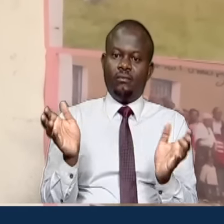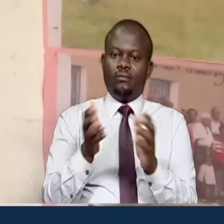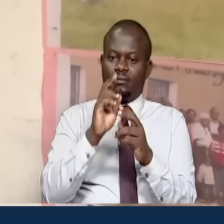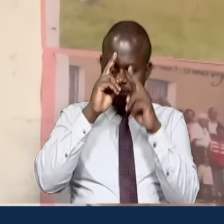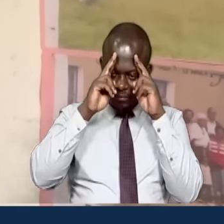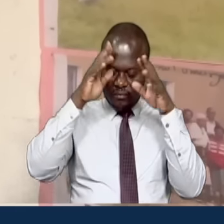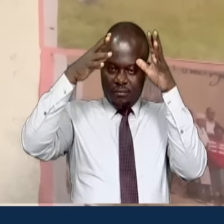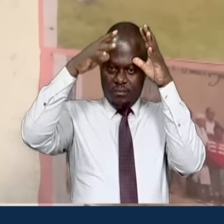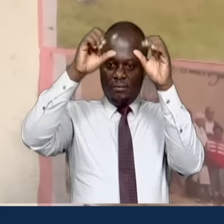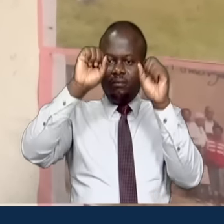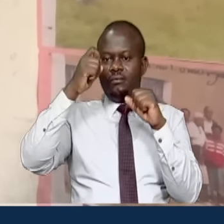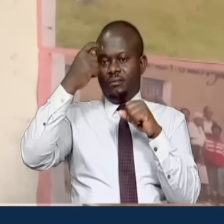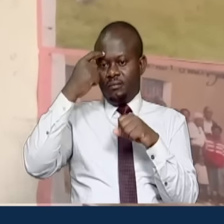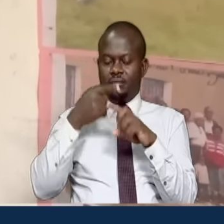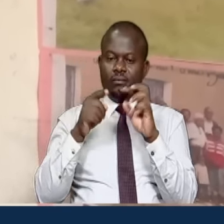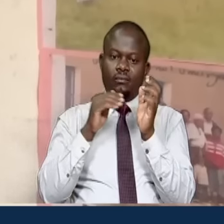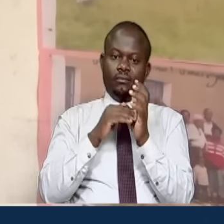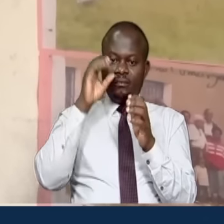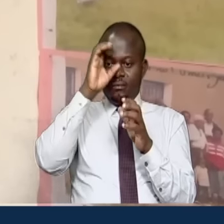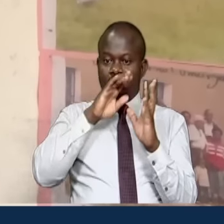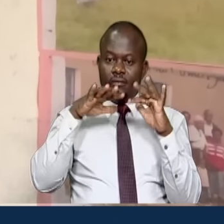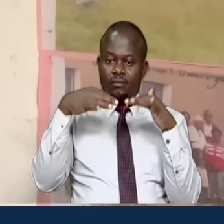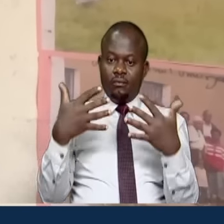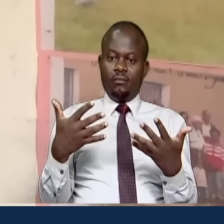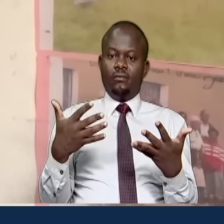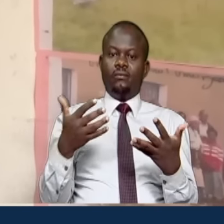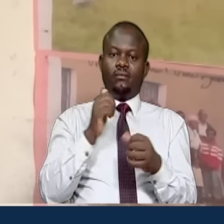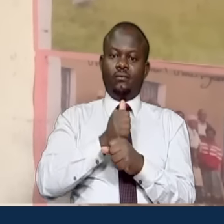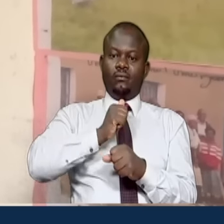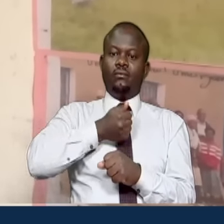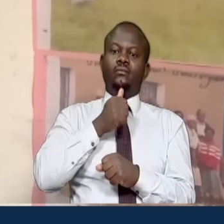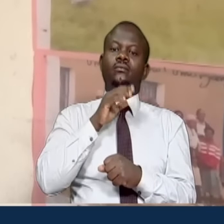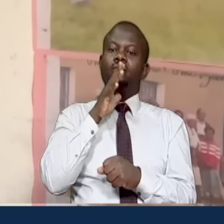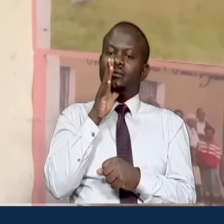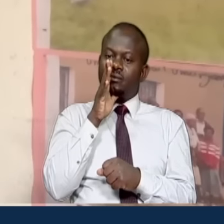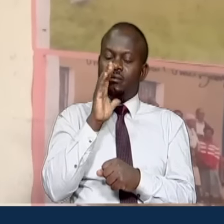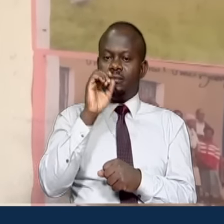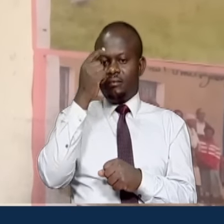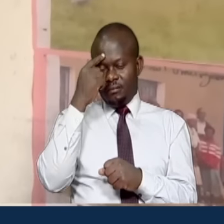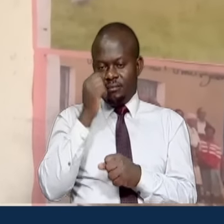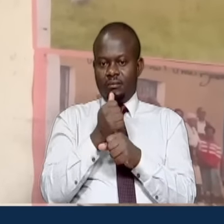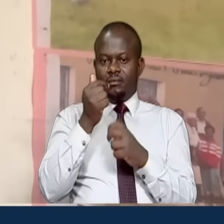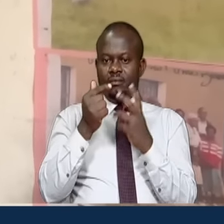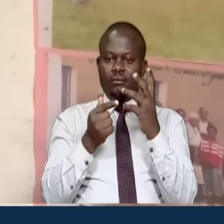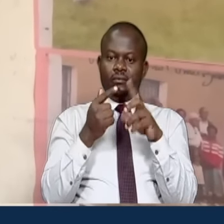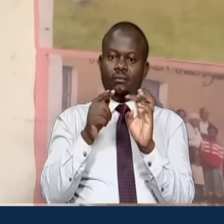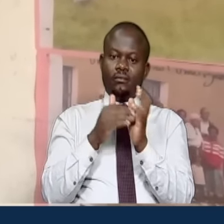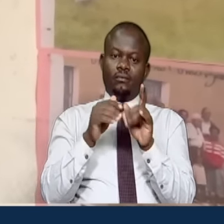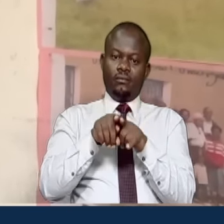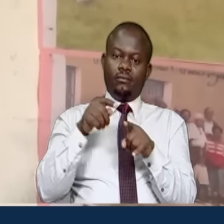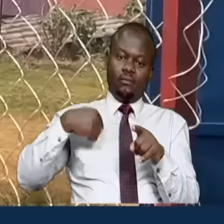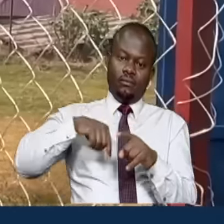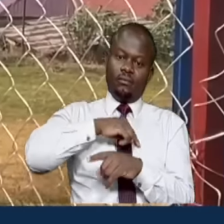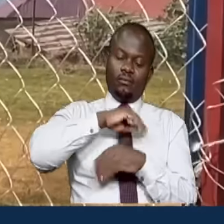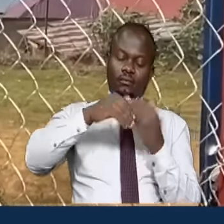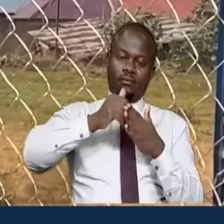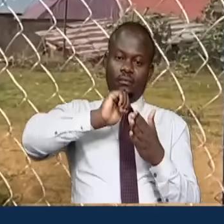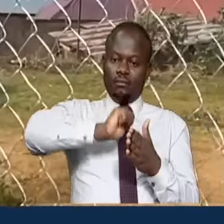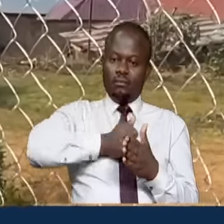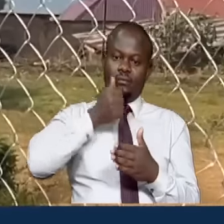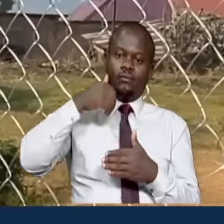Perezida wa Repubulika, tugashaka uburyo twakwikorera tudategereje ngo Leta iradukorera ibingibi, ahubwo nkatwe nk'abaturage nk'uko